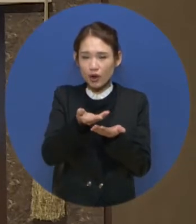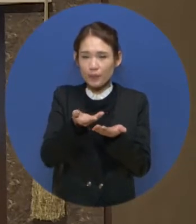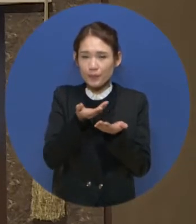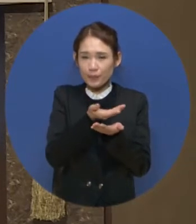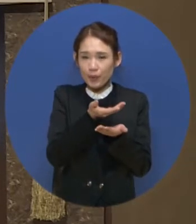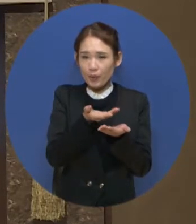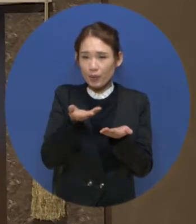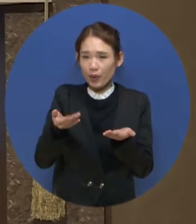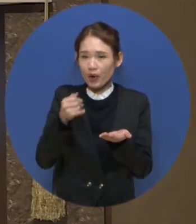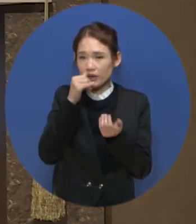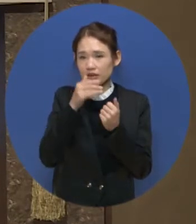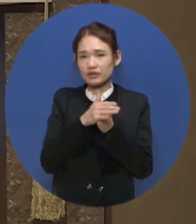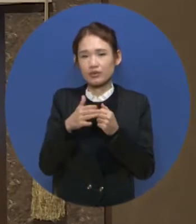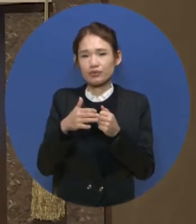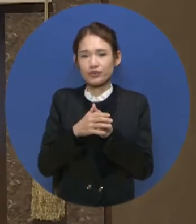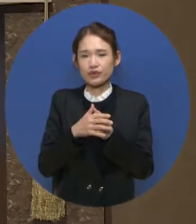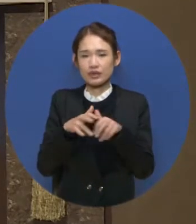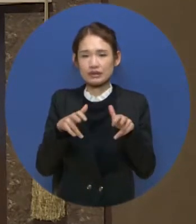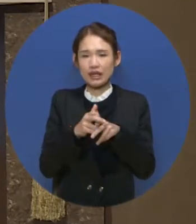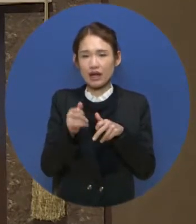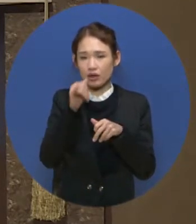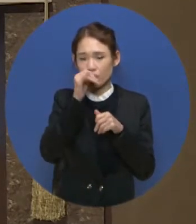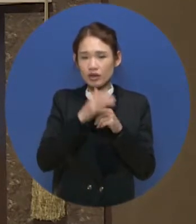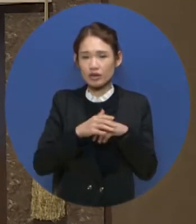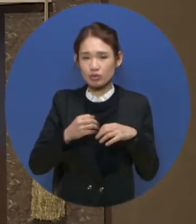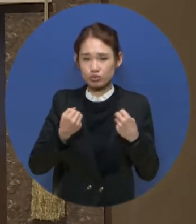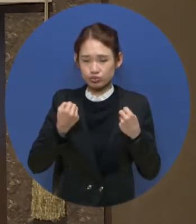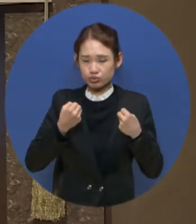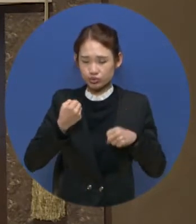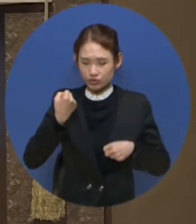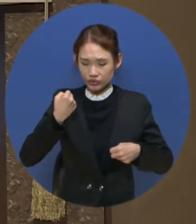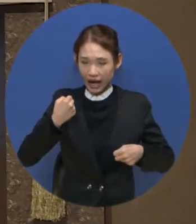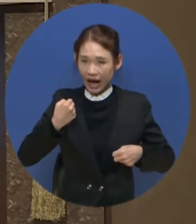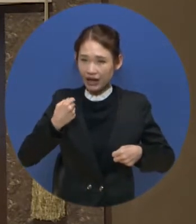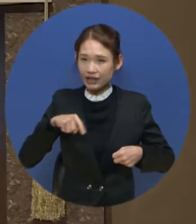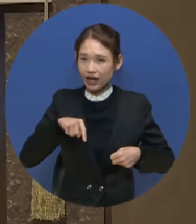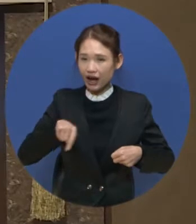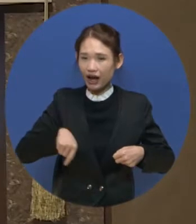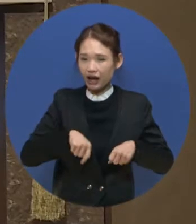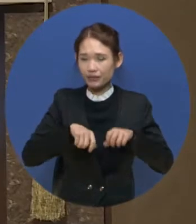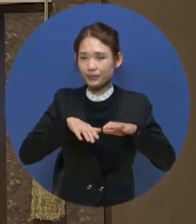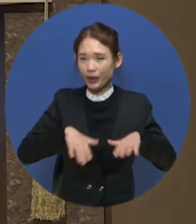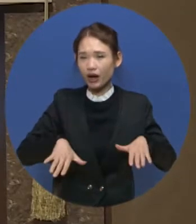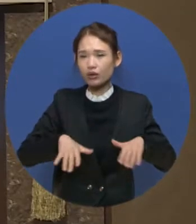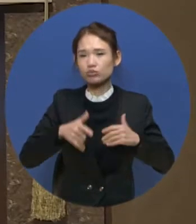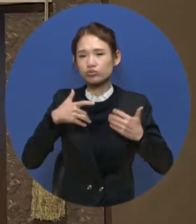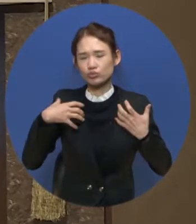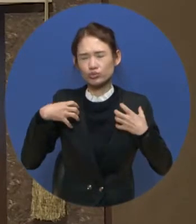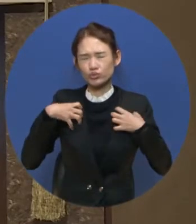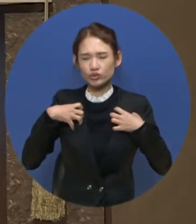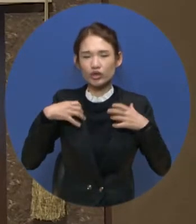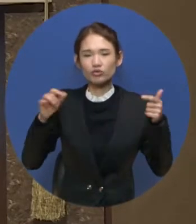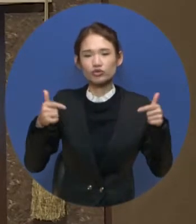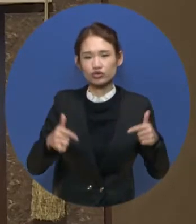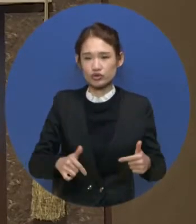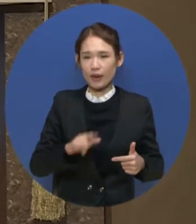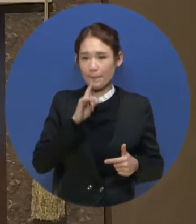있는 분들이 이 하체에 걸리는 그런 이렇게 무게감이나 이런 것들이 훨씬 덜한 거예요.